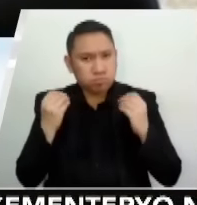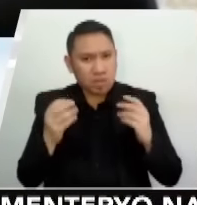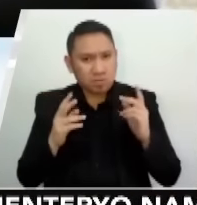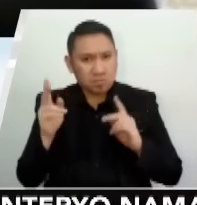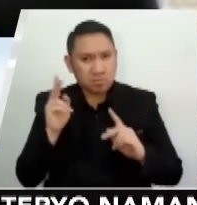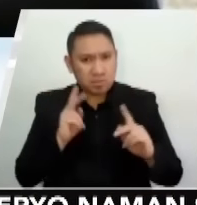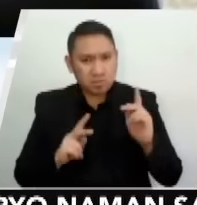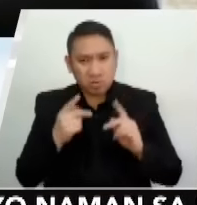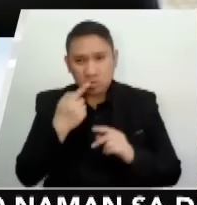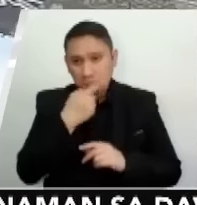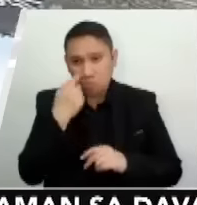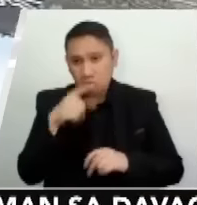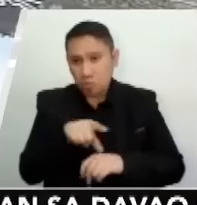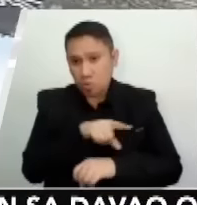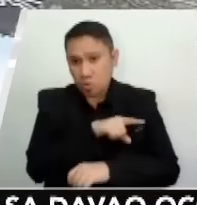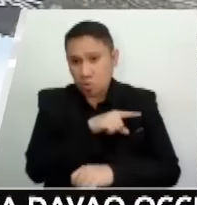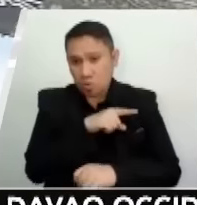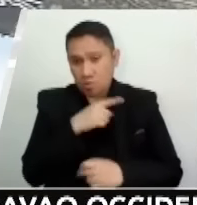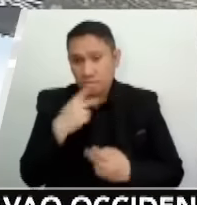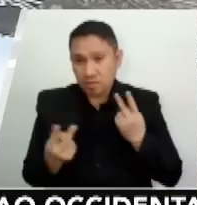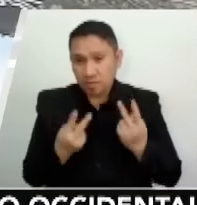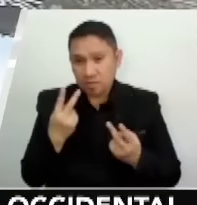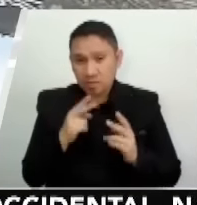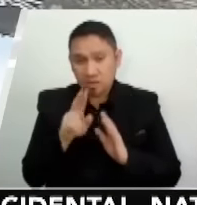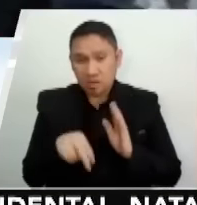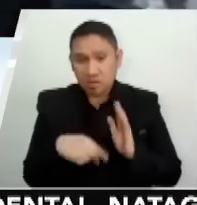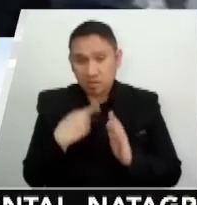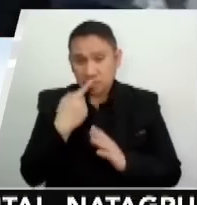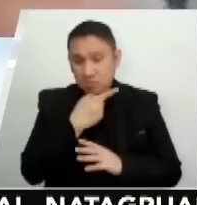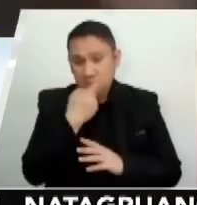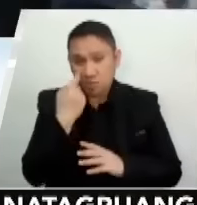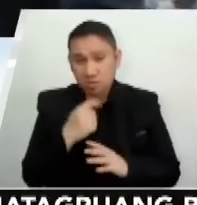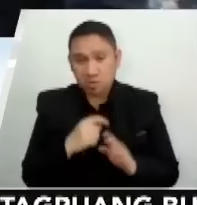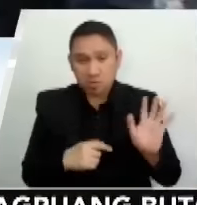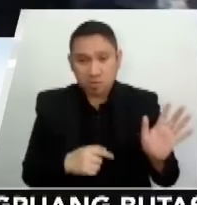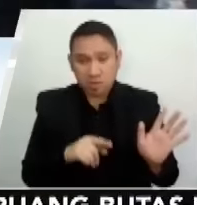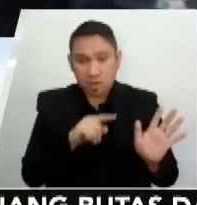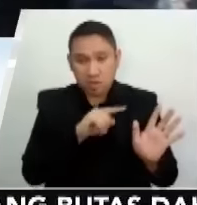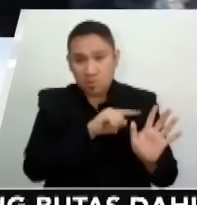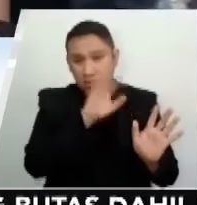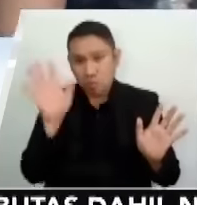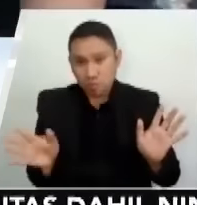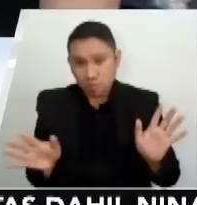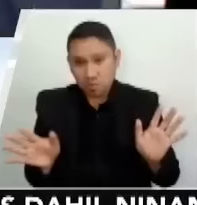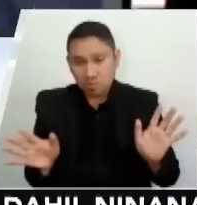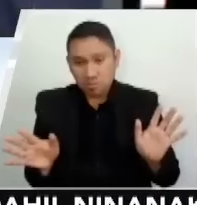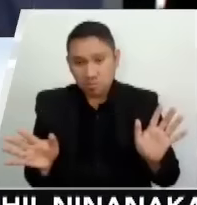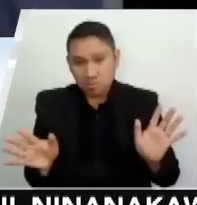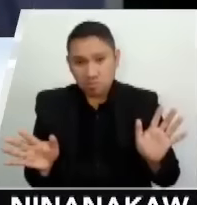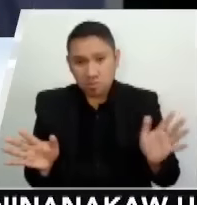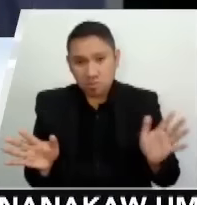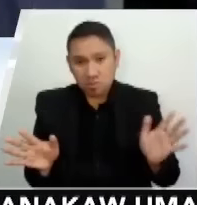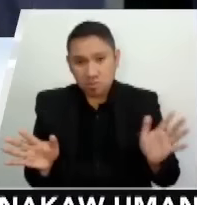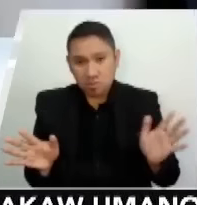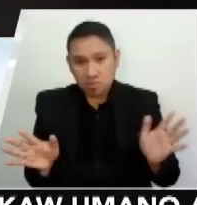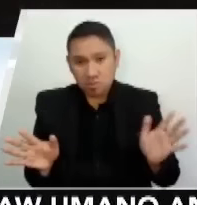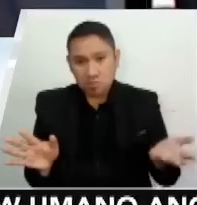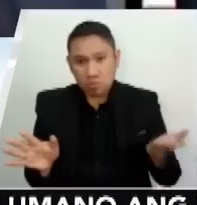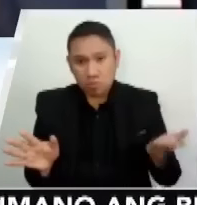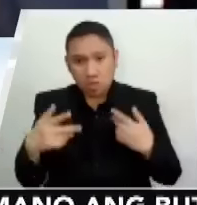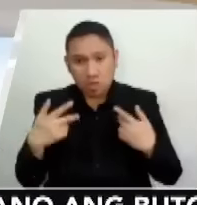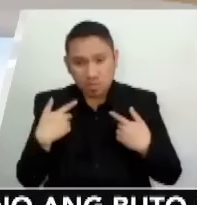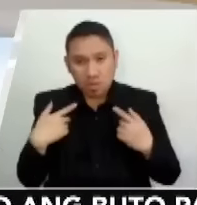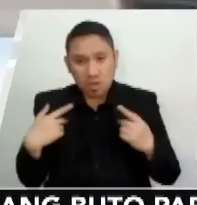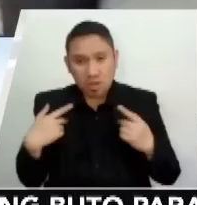hours. Kung dati 5 a.m. to 5 p.m. ang schedule, ngayon, pinalawig ito ng 2 oras at ginawang 7 p.m. ang